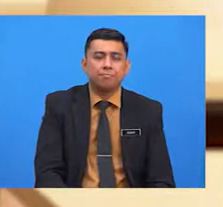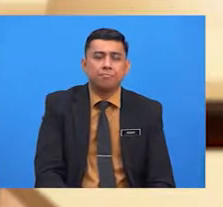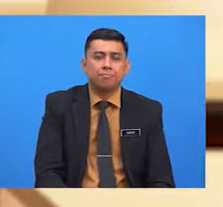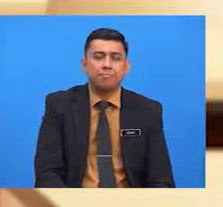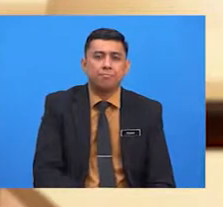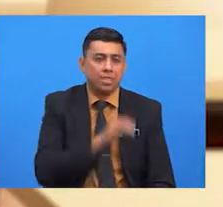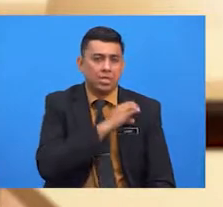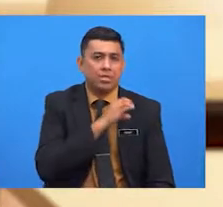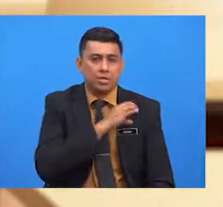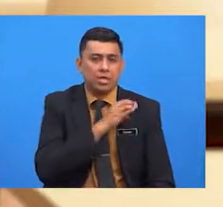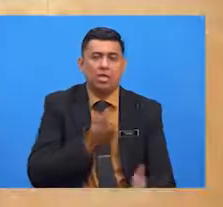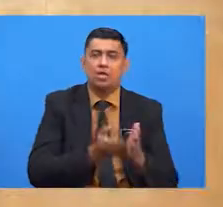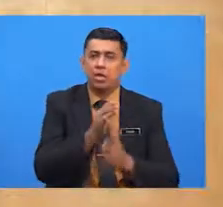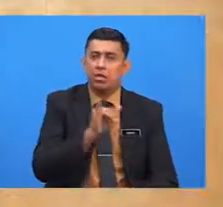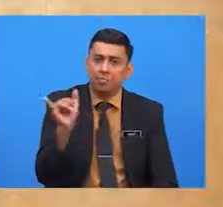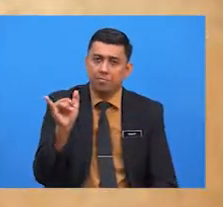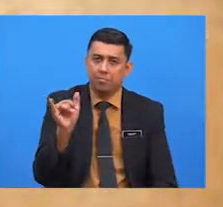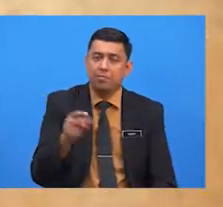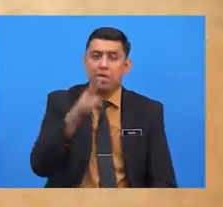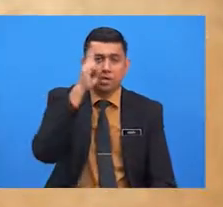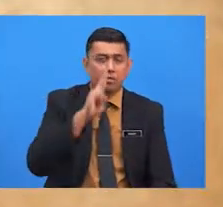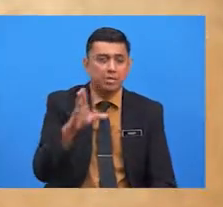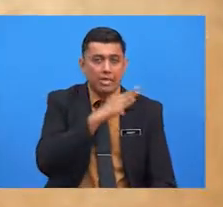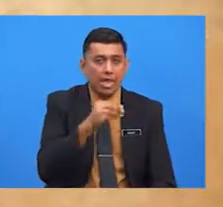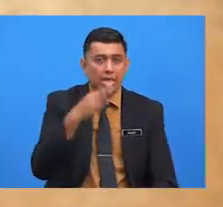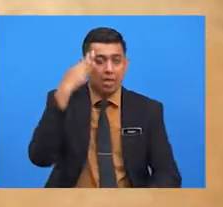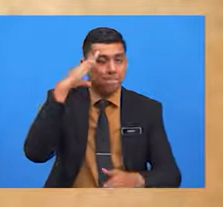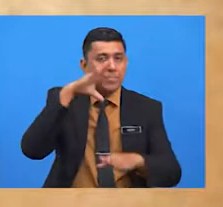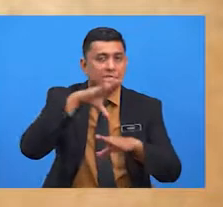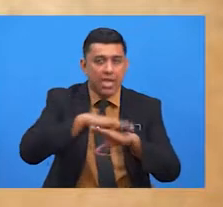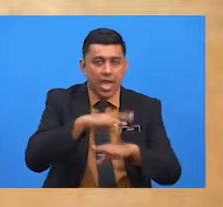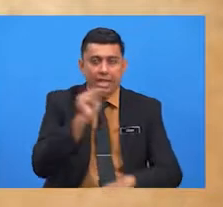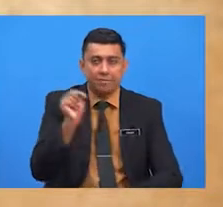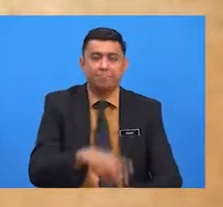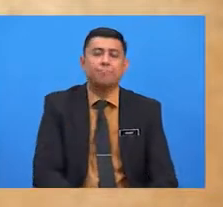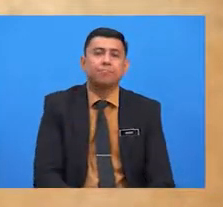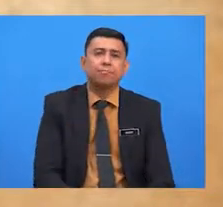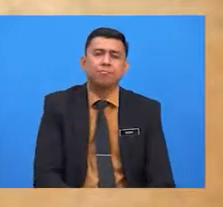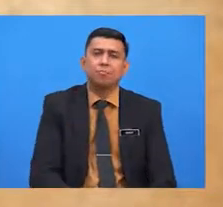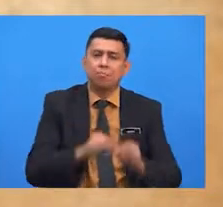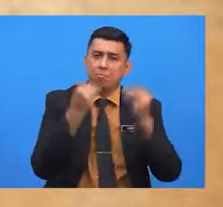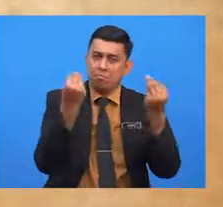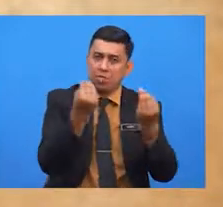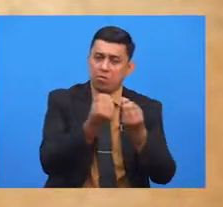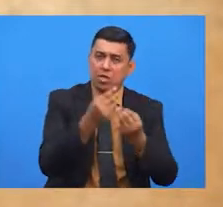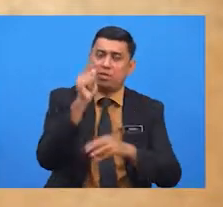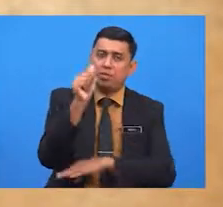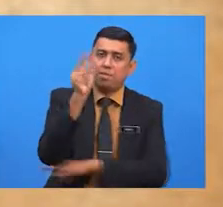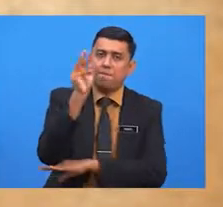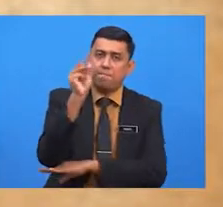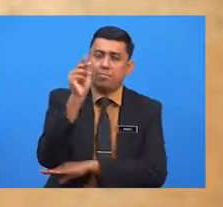Ciri seterusnya ialah agama dan kepercayaan. Masyarakat tamadun